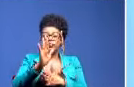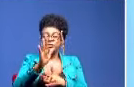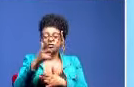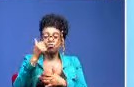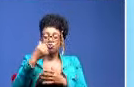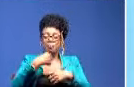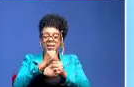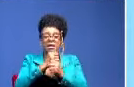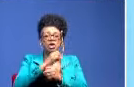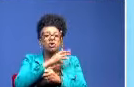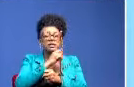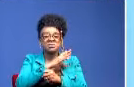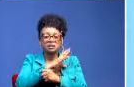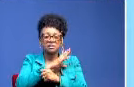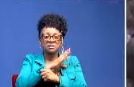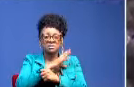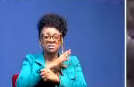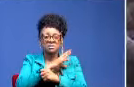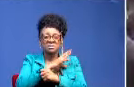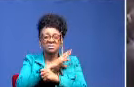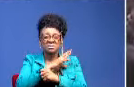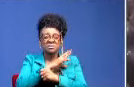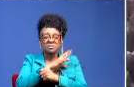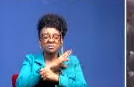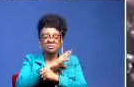Karanja anaarifu.